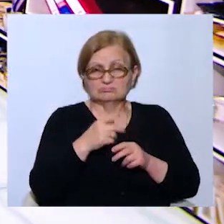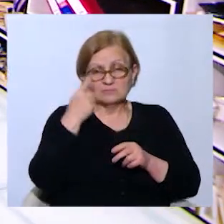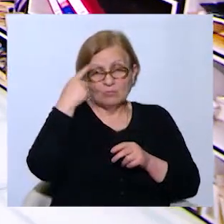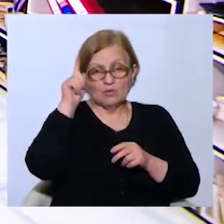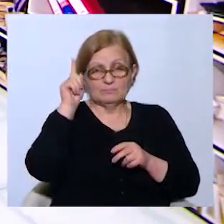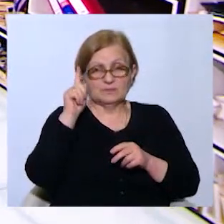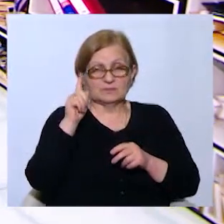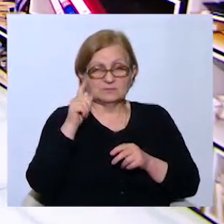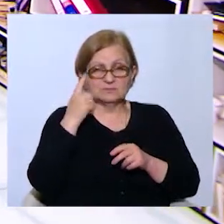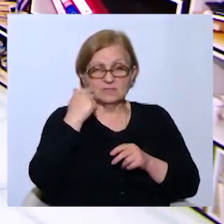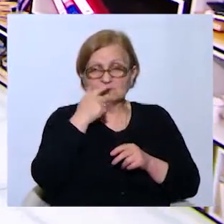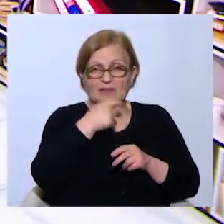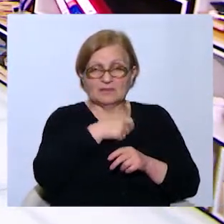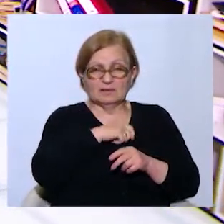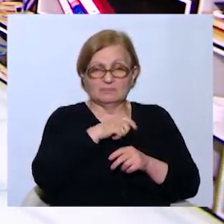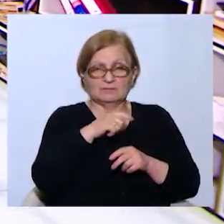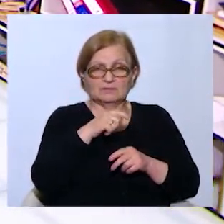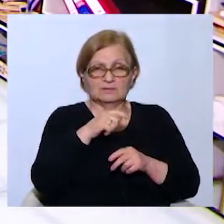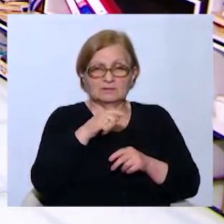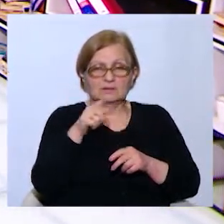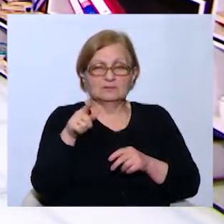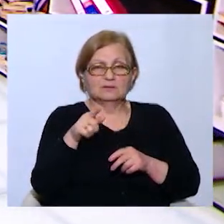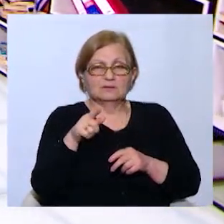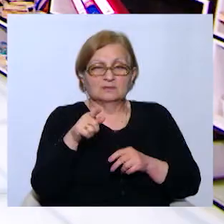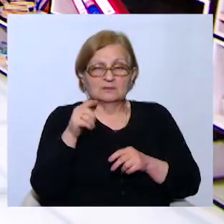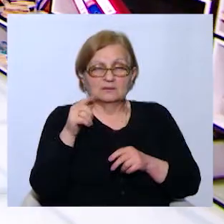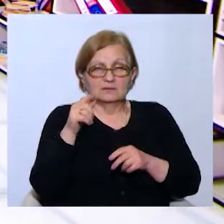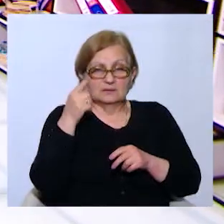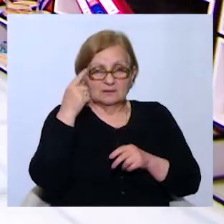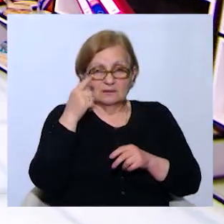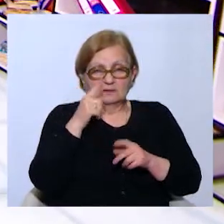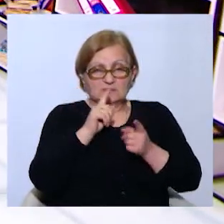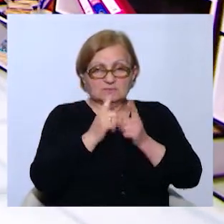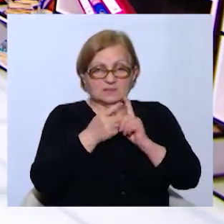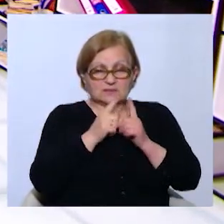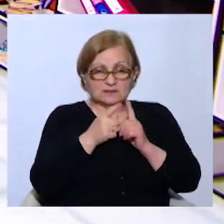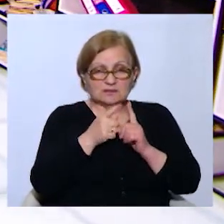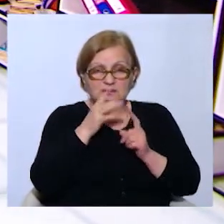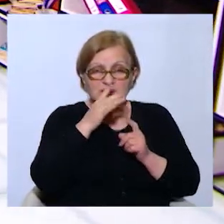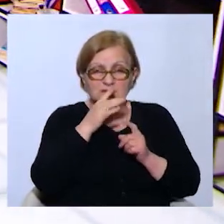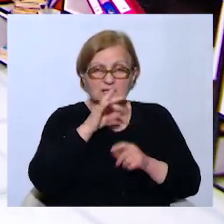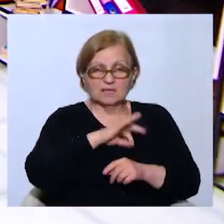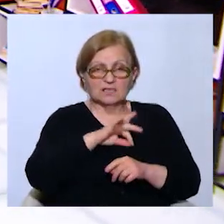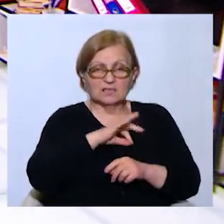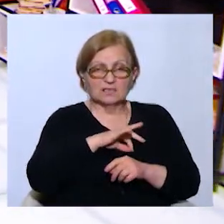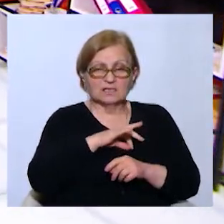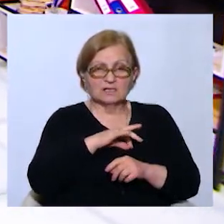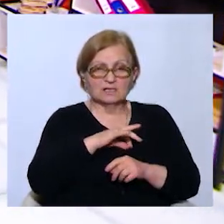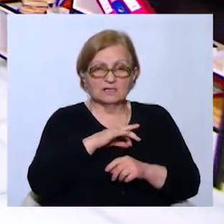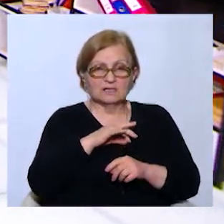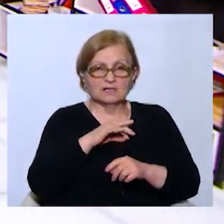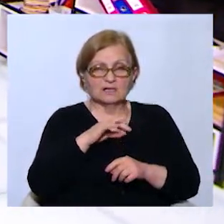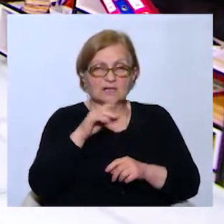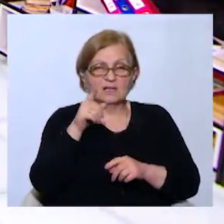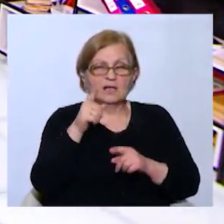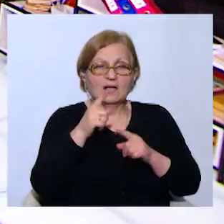მოიფიქრეს ესეთი რამე. ესპანელებმა მაშინ თარგმნისას ამ გამოიყენეს ის ეს დღეს ბერძნული